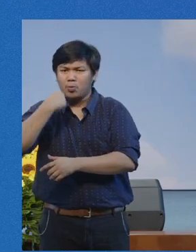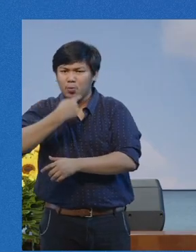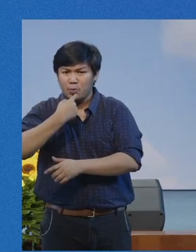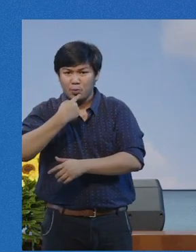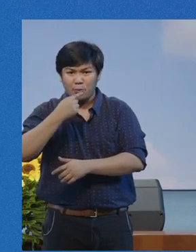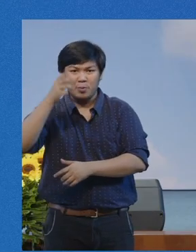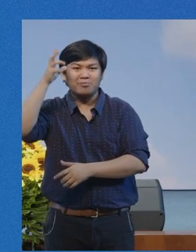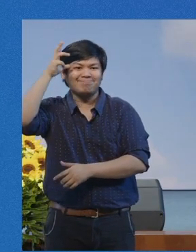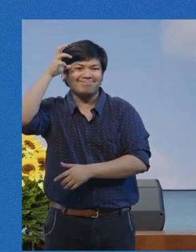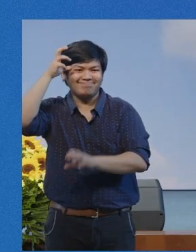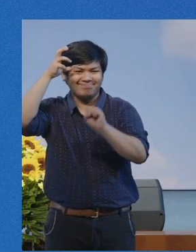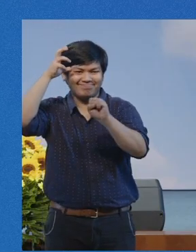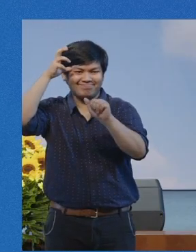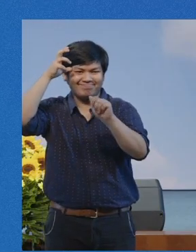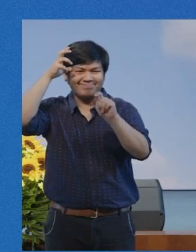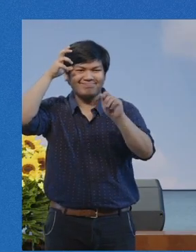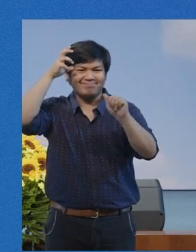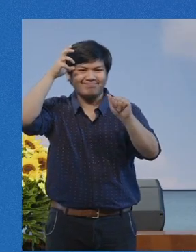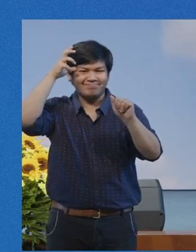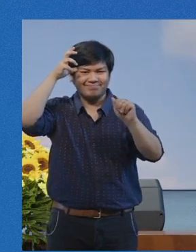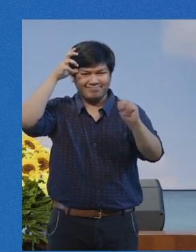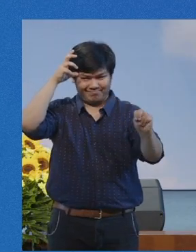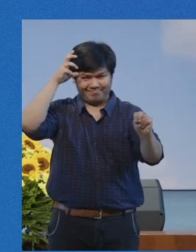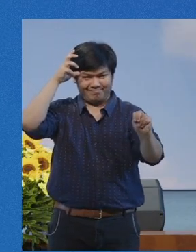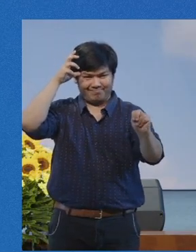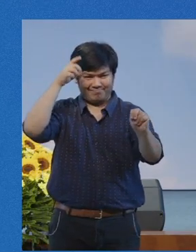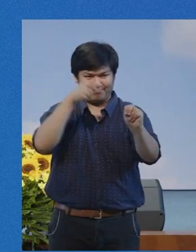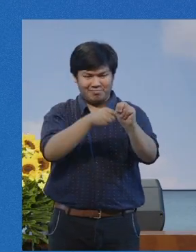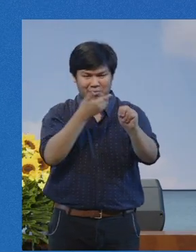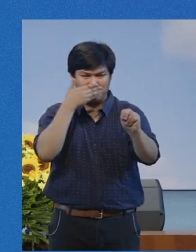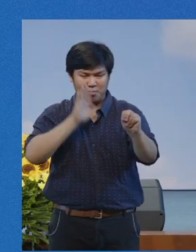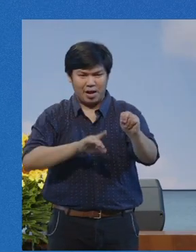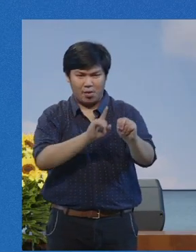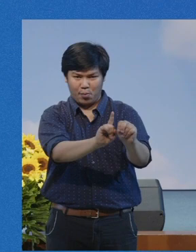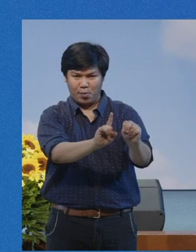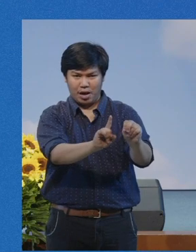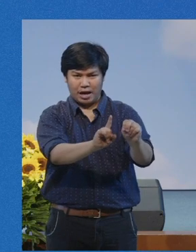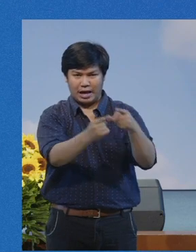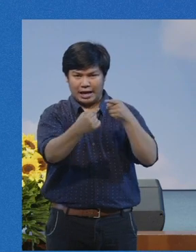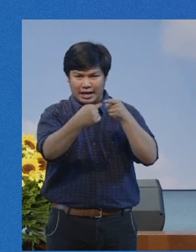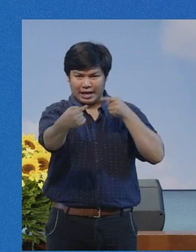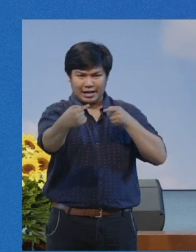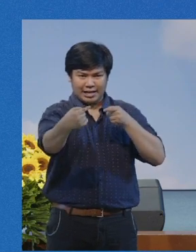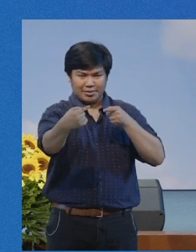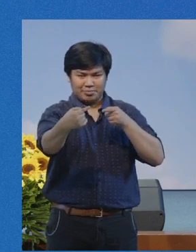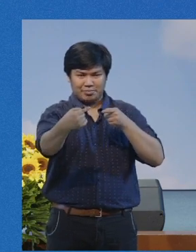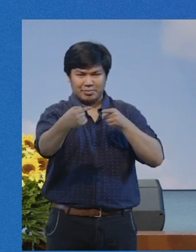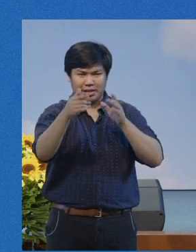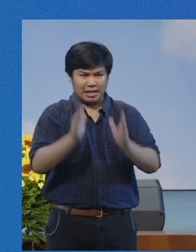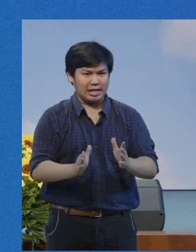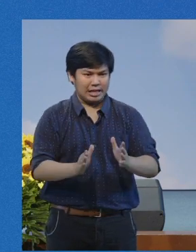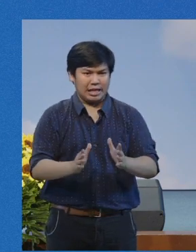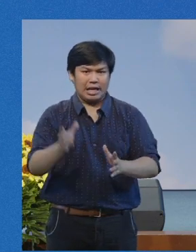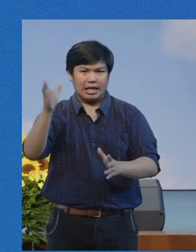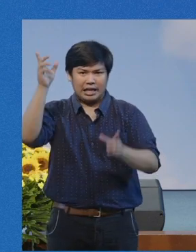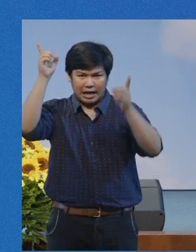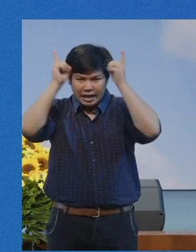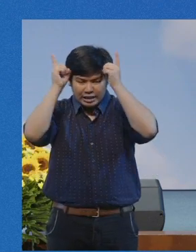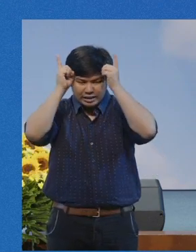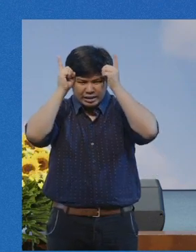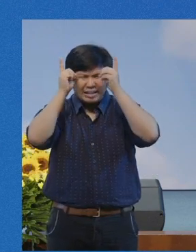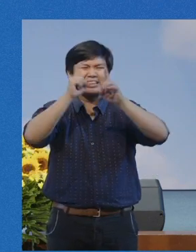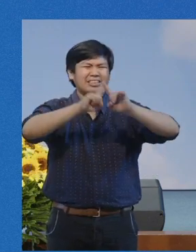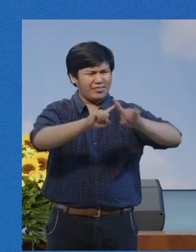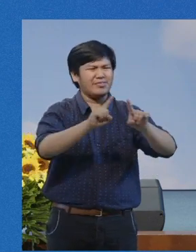ang tawag natin sa kanya, Satan, Evil One, the Enemy of Our Souls, the Devil, yan po ang kanyang